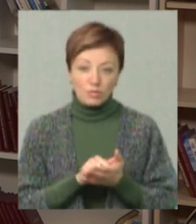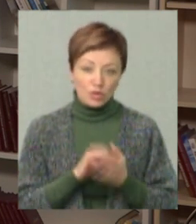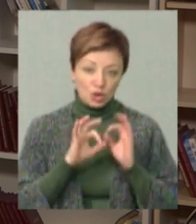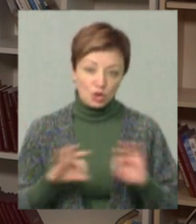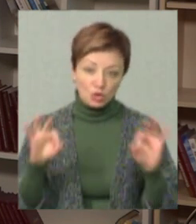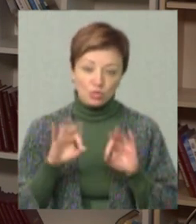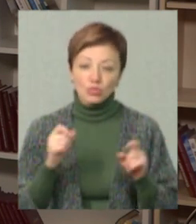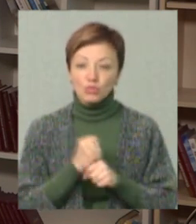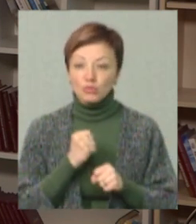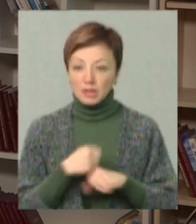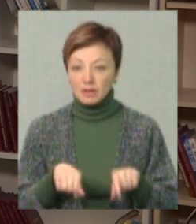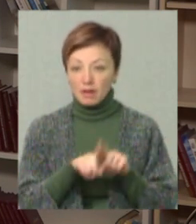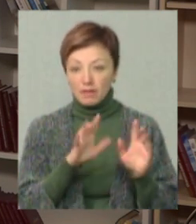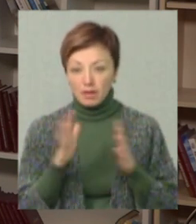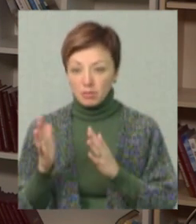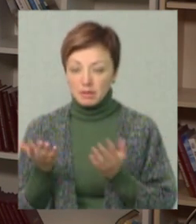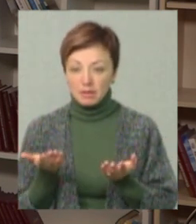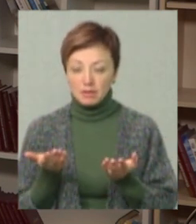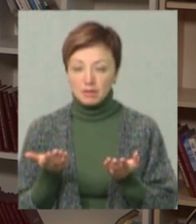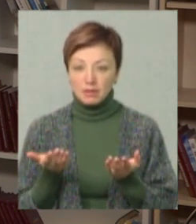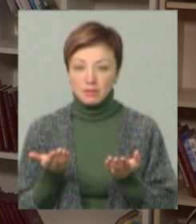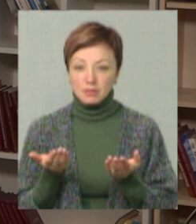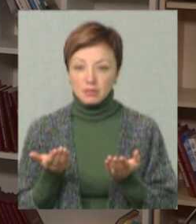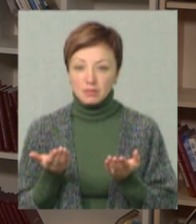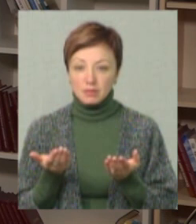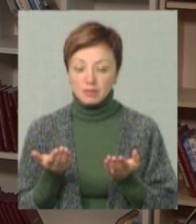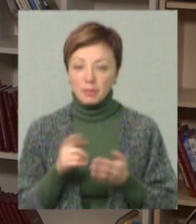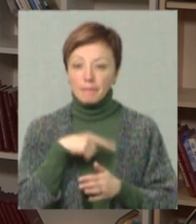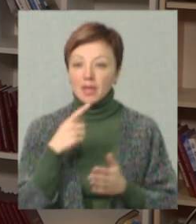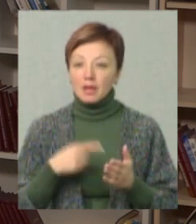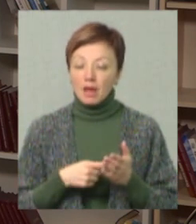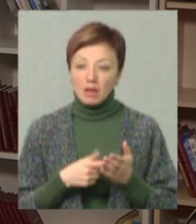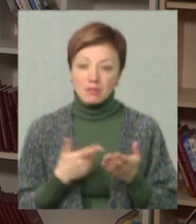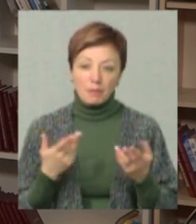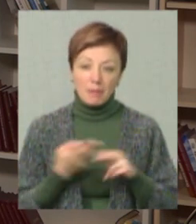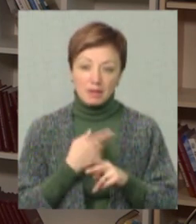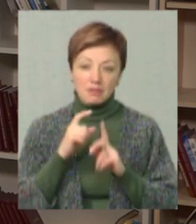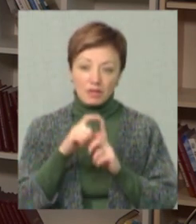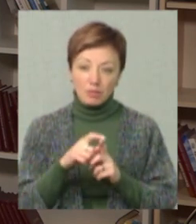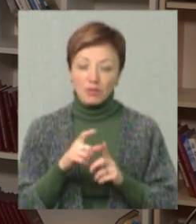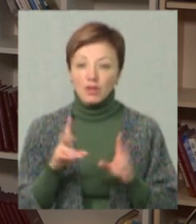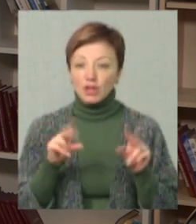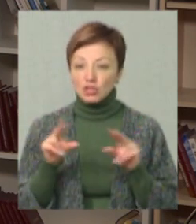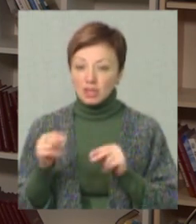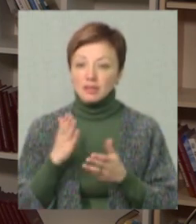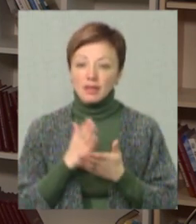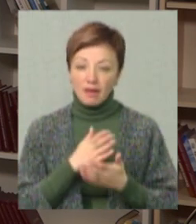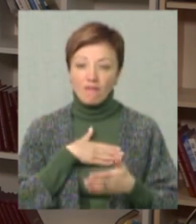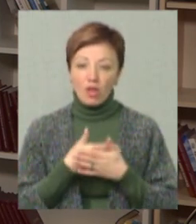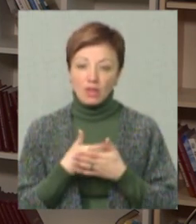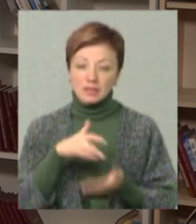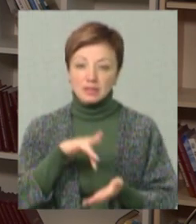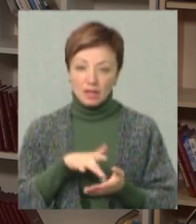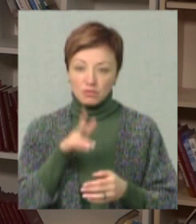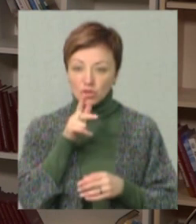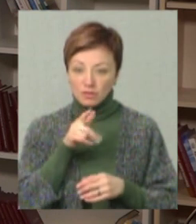питання риторичне. На щастя, є волонтерські центри в Чернівцях. Вони приймають, звичайно, що всіх вимушених